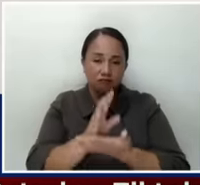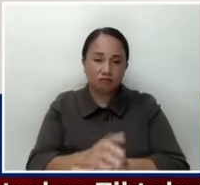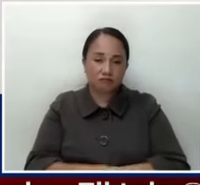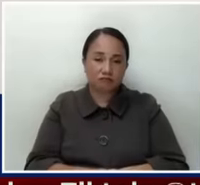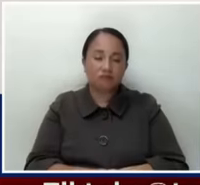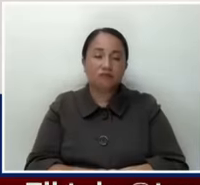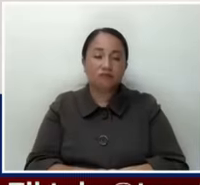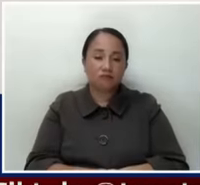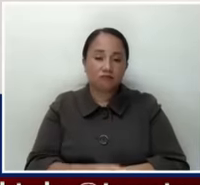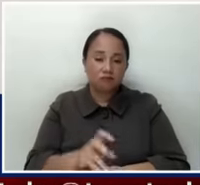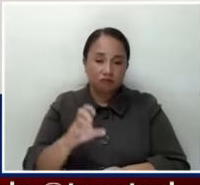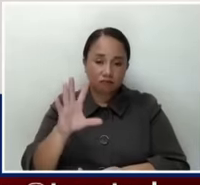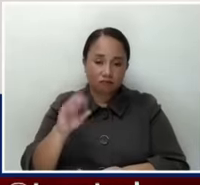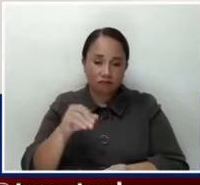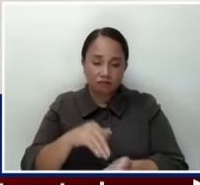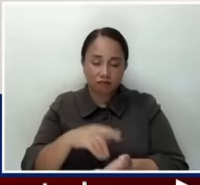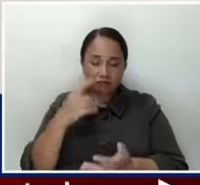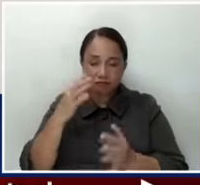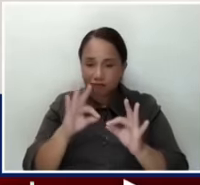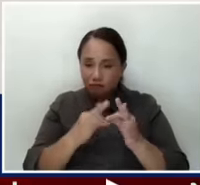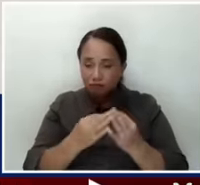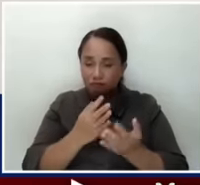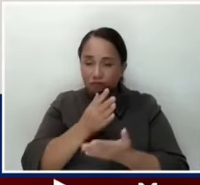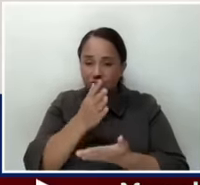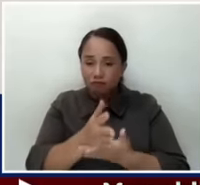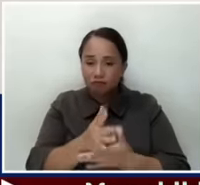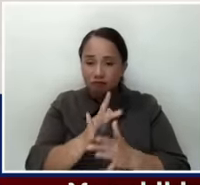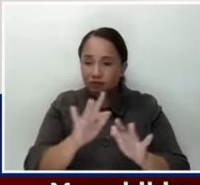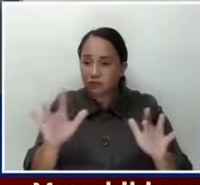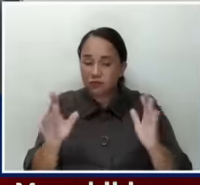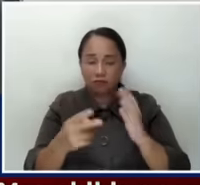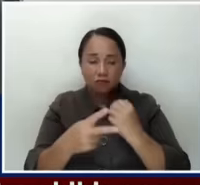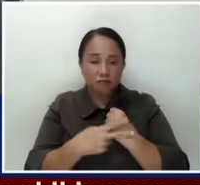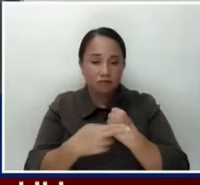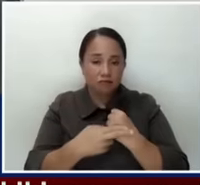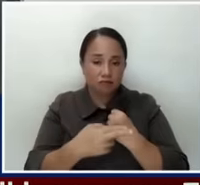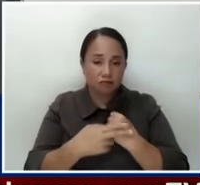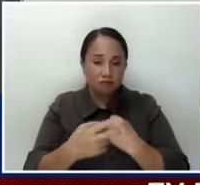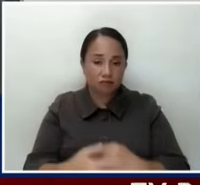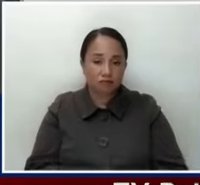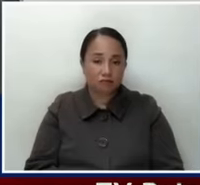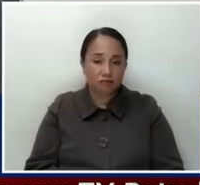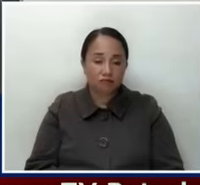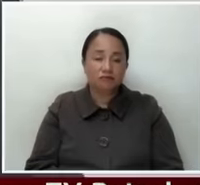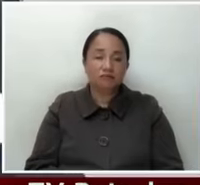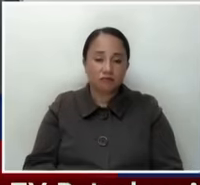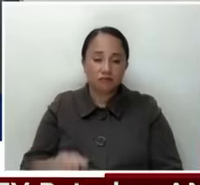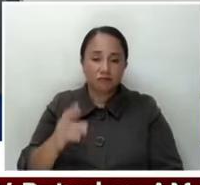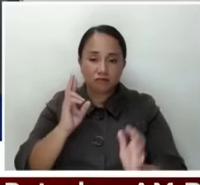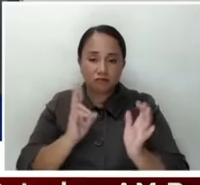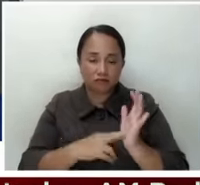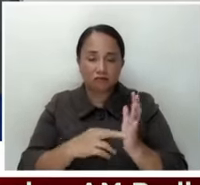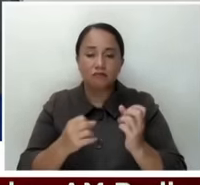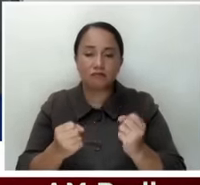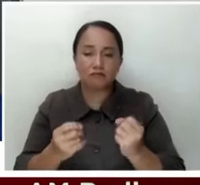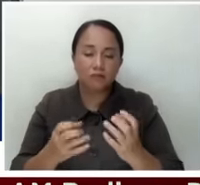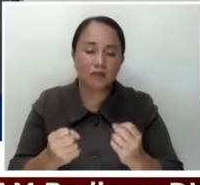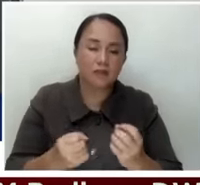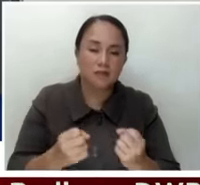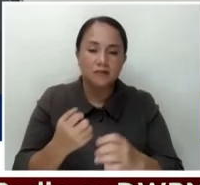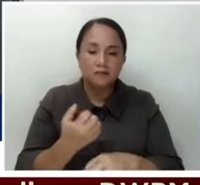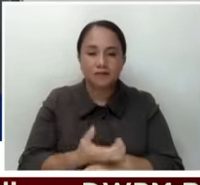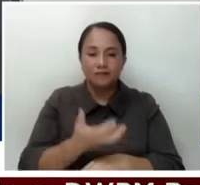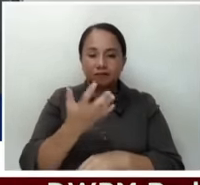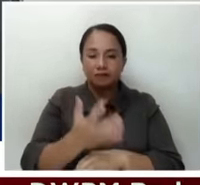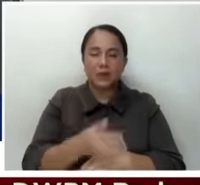pesos para sa pamilya niya. Pero nagpunta siya doon, walang booking na nangyari. Nire-recognize po natin na napakarami pong scam at araw-araw po meron